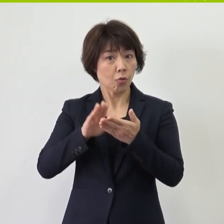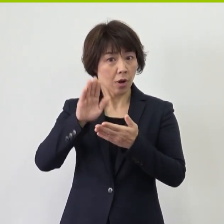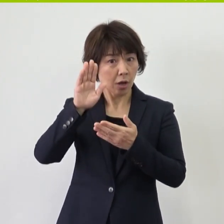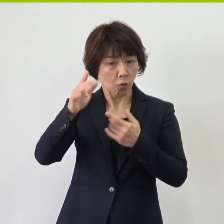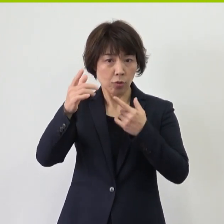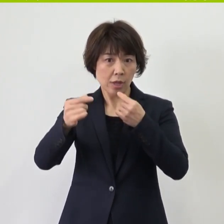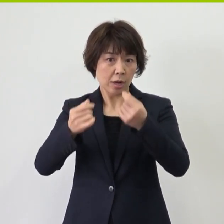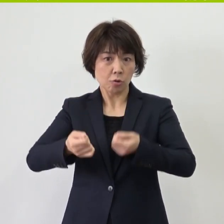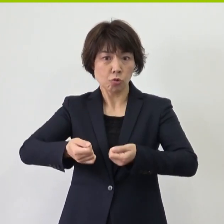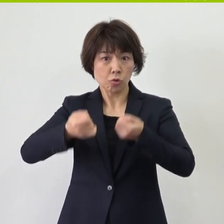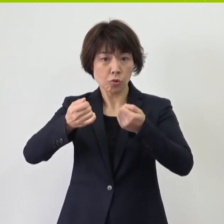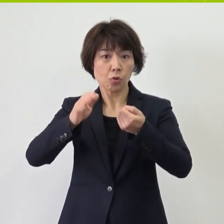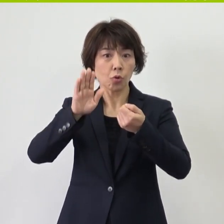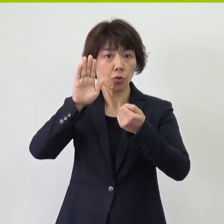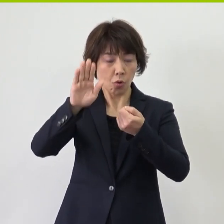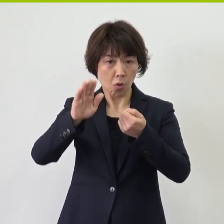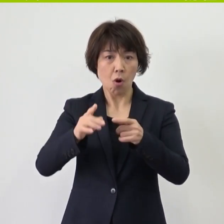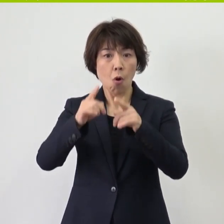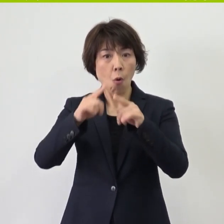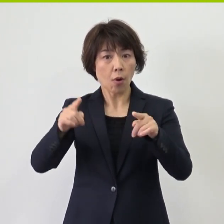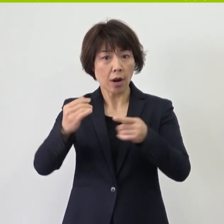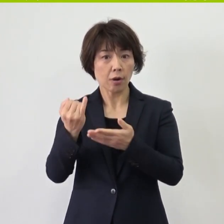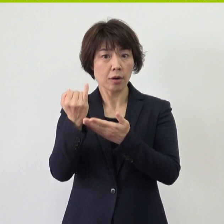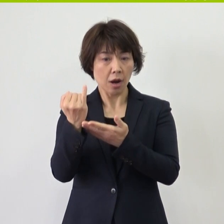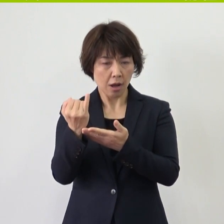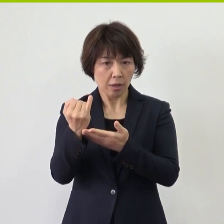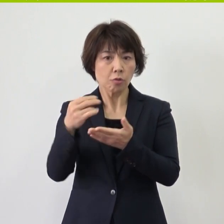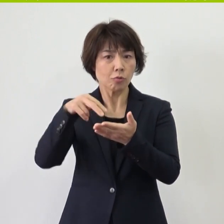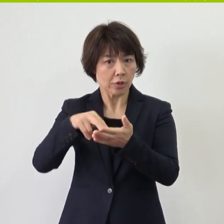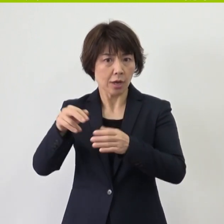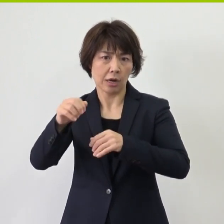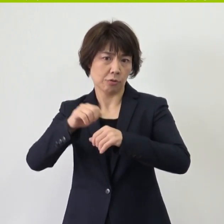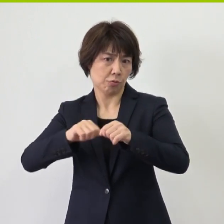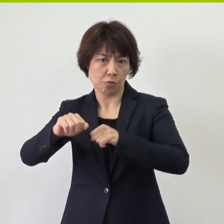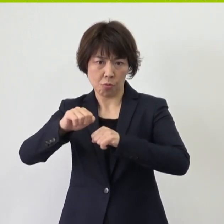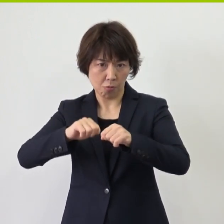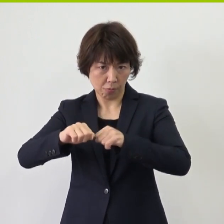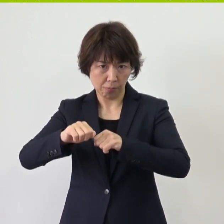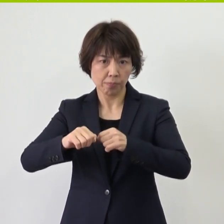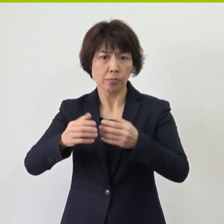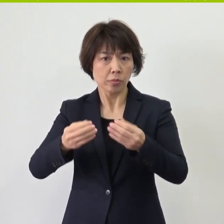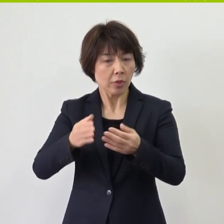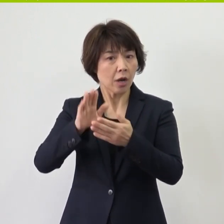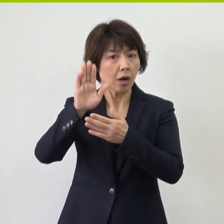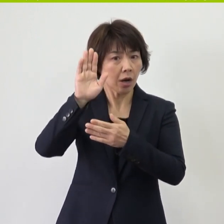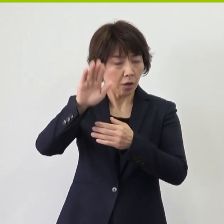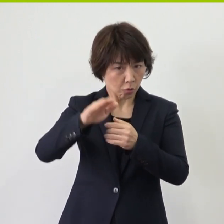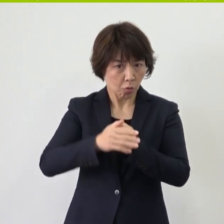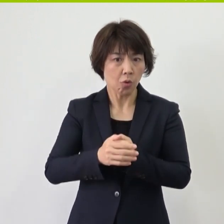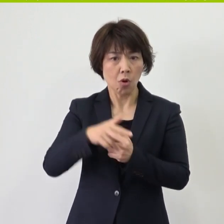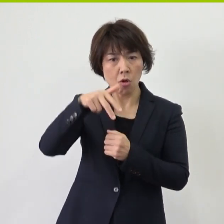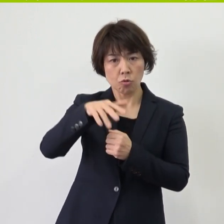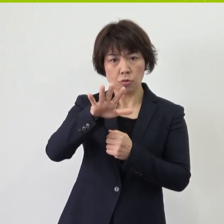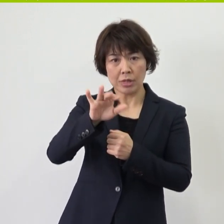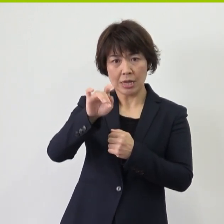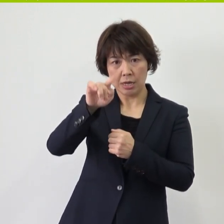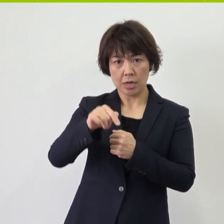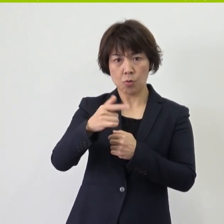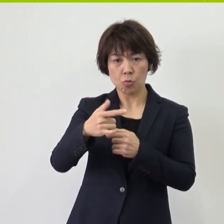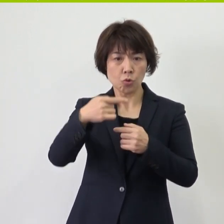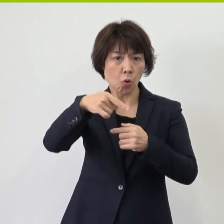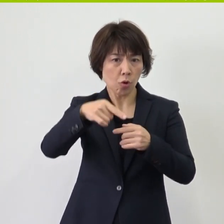その後大学を卒業後は音楽家として活動を開始された後、スティーム教育の普及を目指